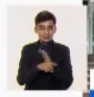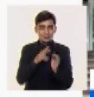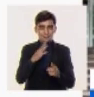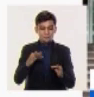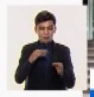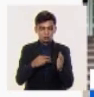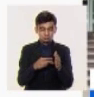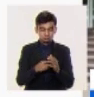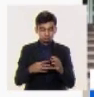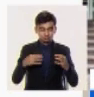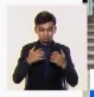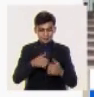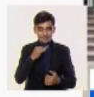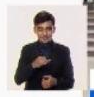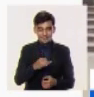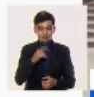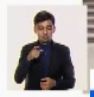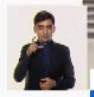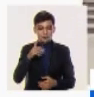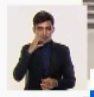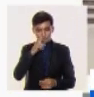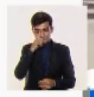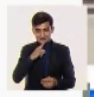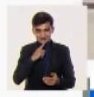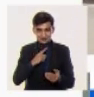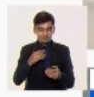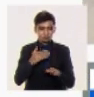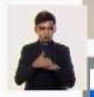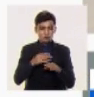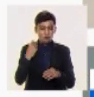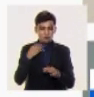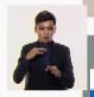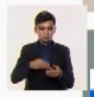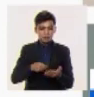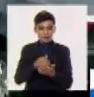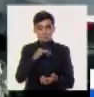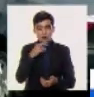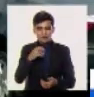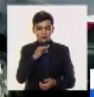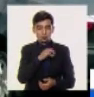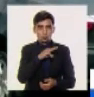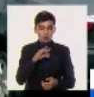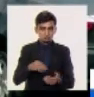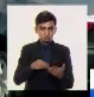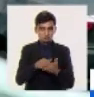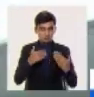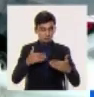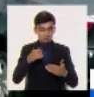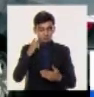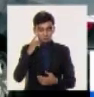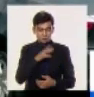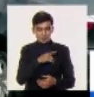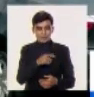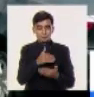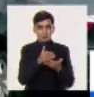квартиры продавцу. Затем клиент ежемесячно погашает задолженность перед фондом и ТО. Они проводят свои презентации именно на